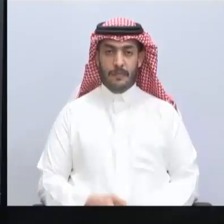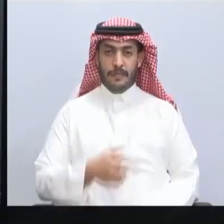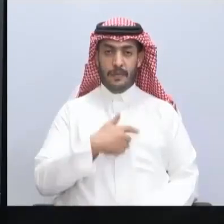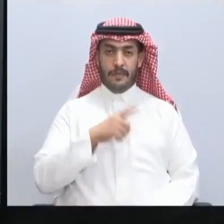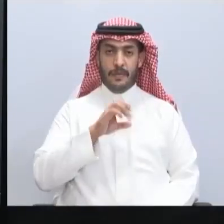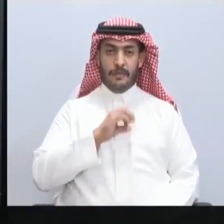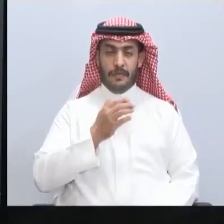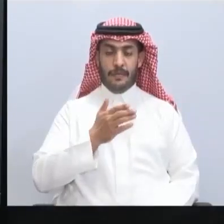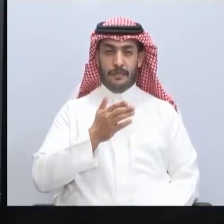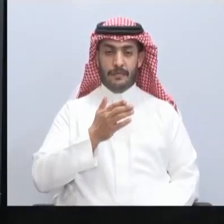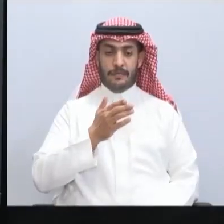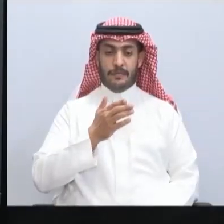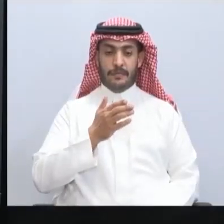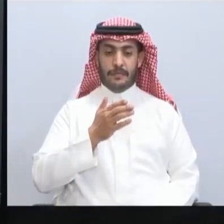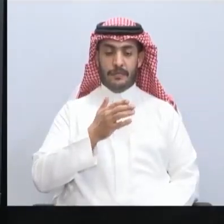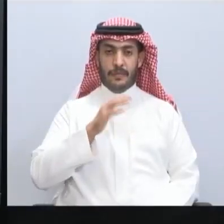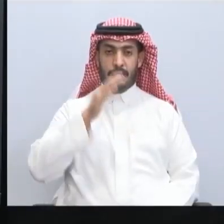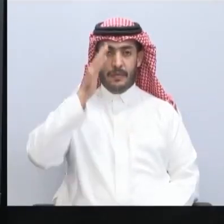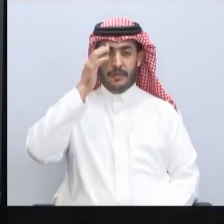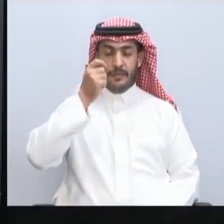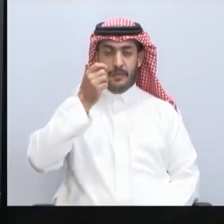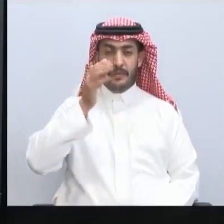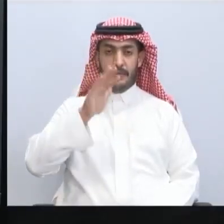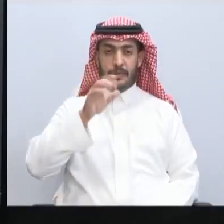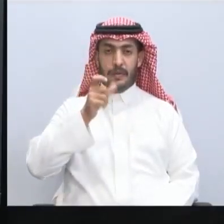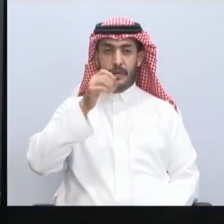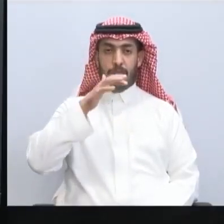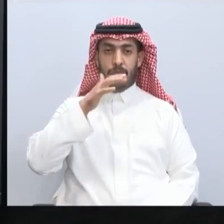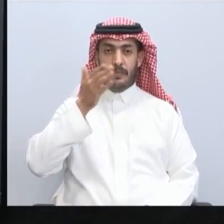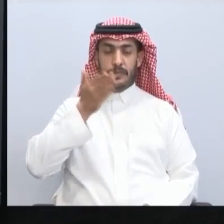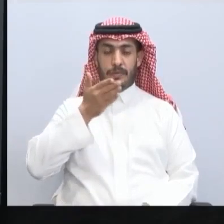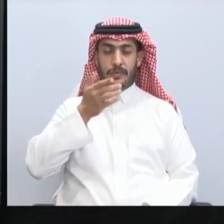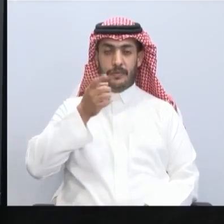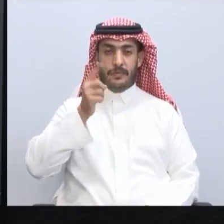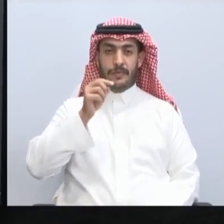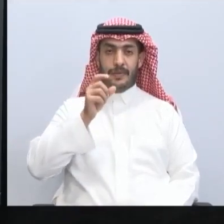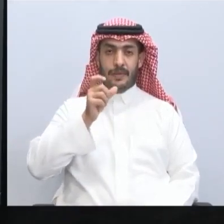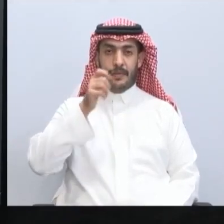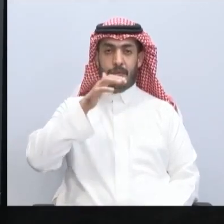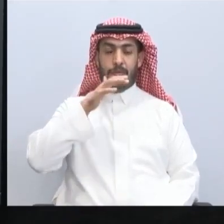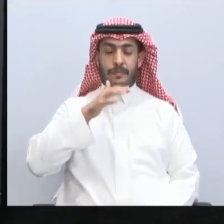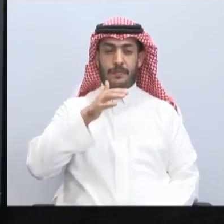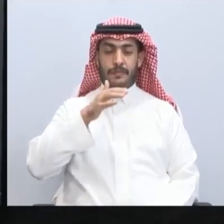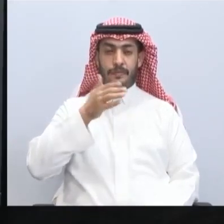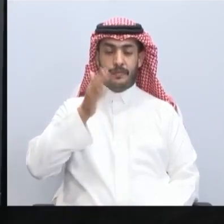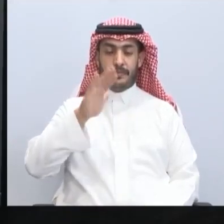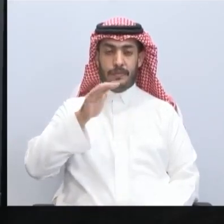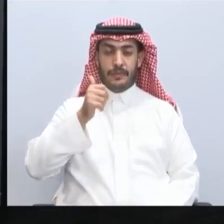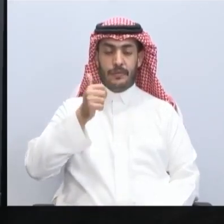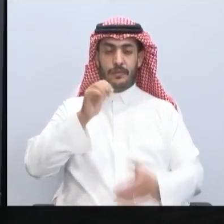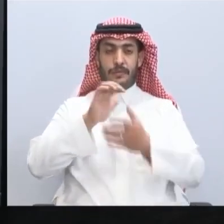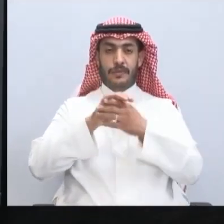بسم الله الرحمن الرحيم والصلاه والسلام على اشرف الانبياء والمرسلين نبينا محمد وعلى